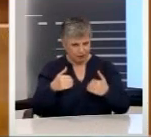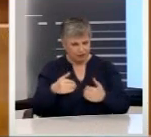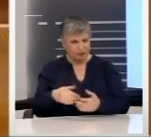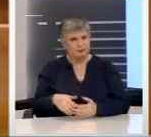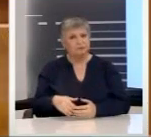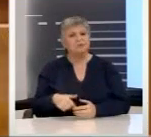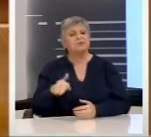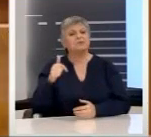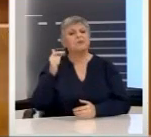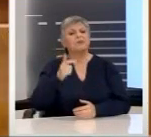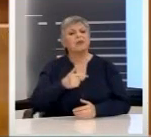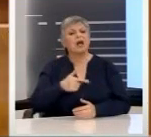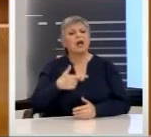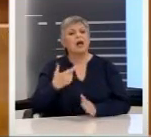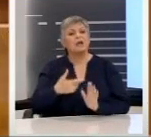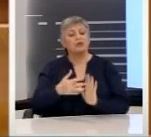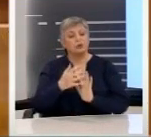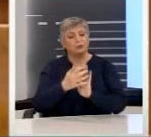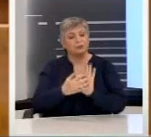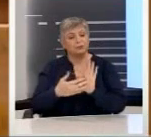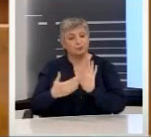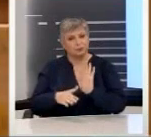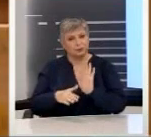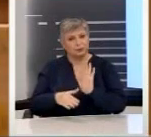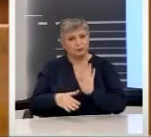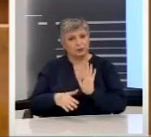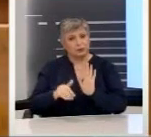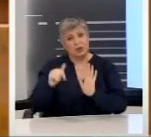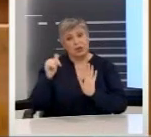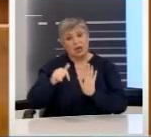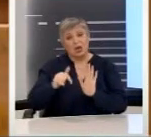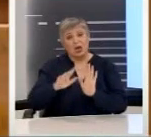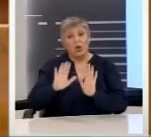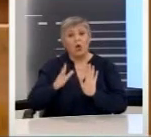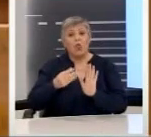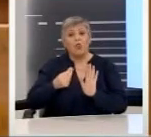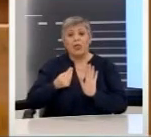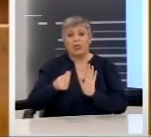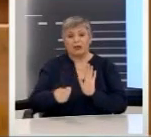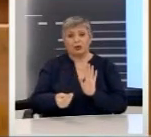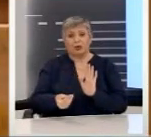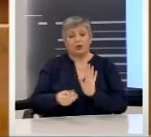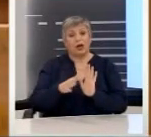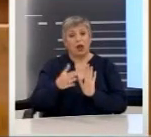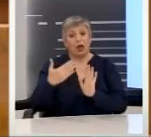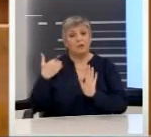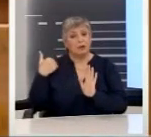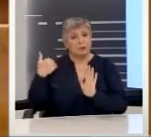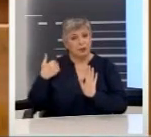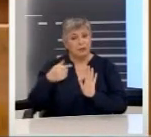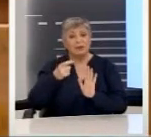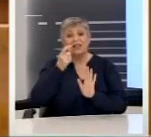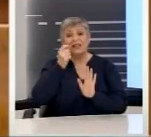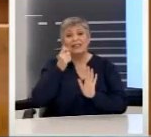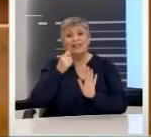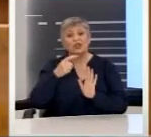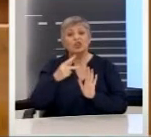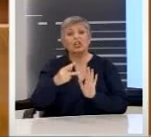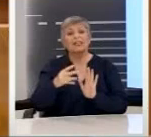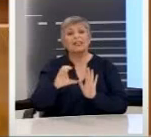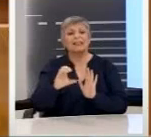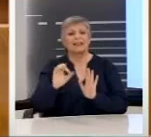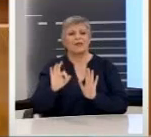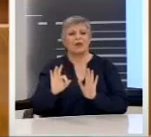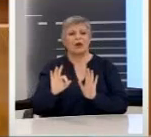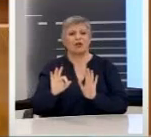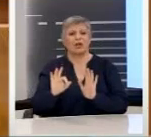το πόρισμα. Λέω πάλι, εγώ δεν θα το επικαλούμαν, αλλά το ανέφερε, το προσκόπησε ο κύριος Κεφαλογιάννης και κατέστη τη δημόσιο έγγραφο. Γι' αυτό